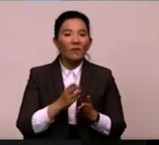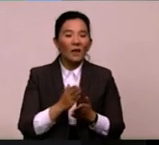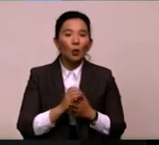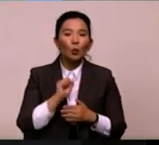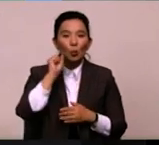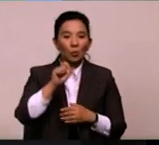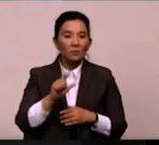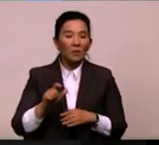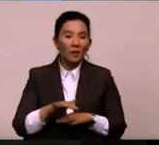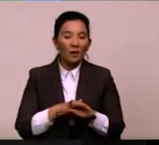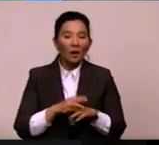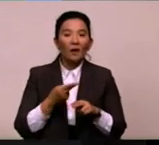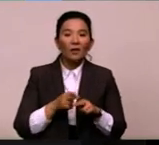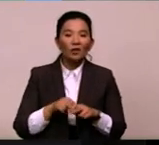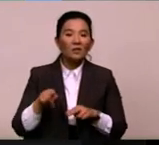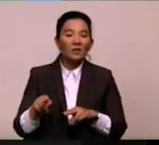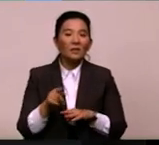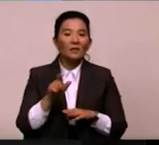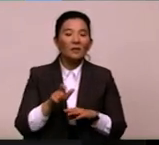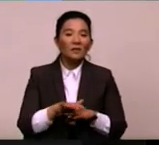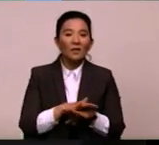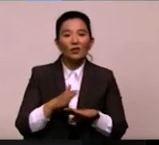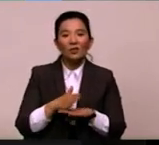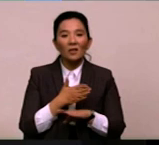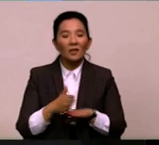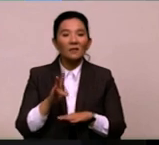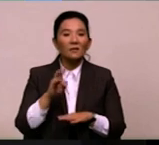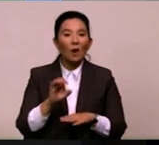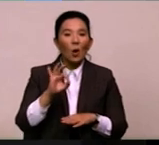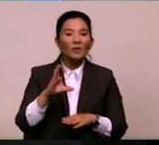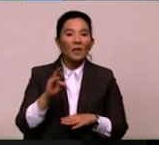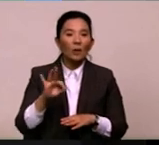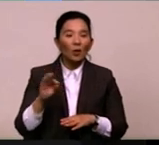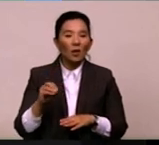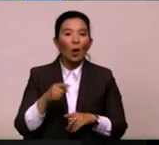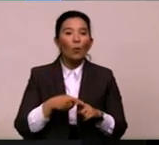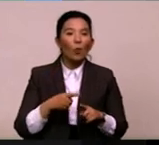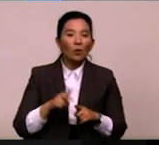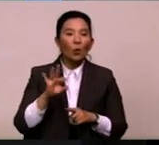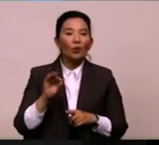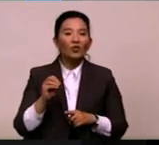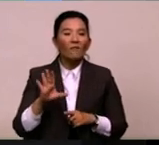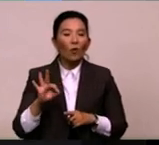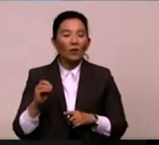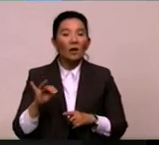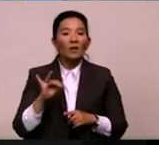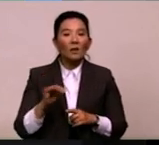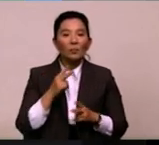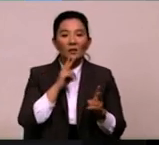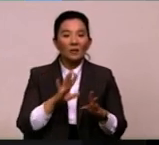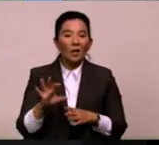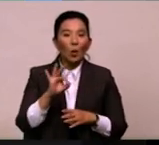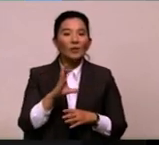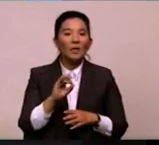также население делилось на оседлое, кочевое и полукочевое. И представлено